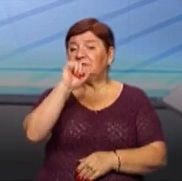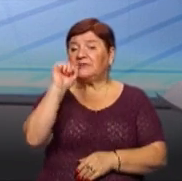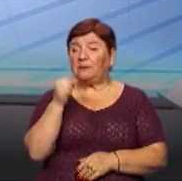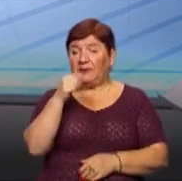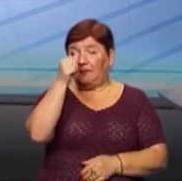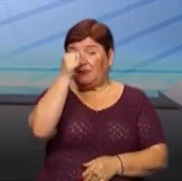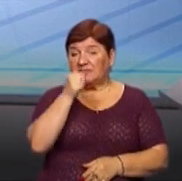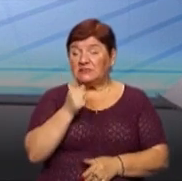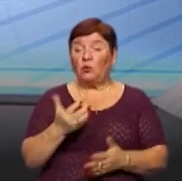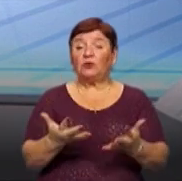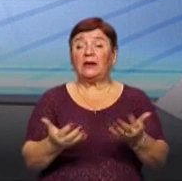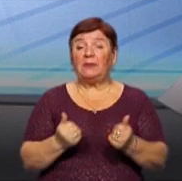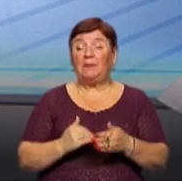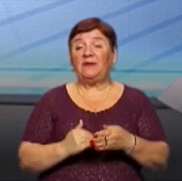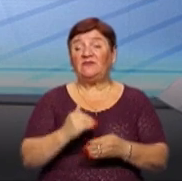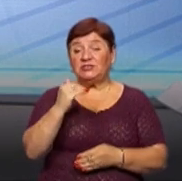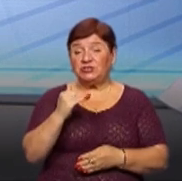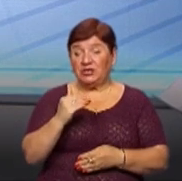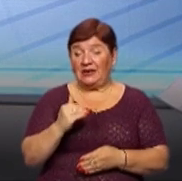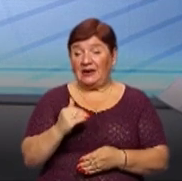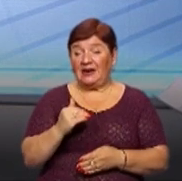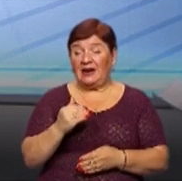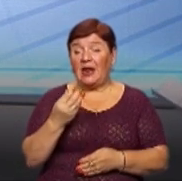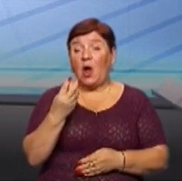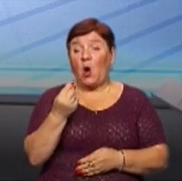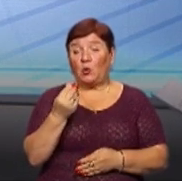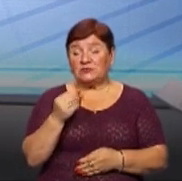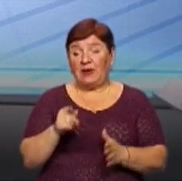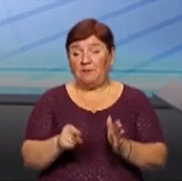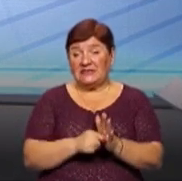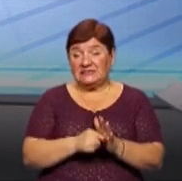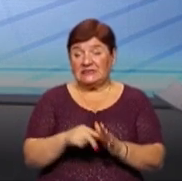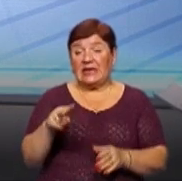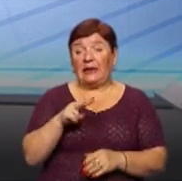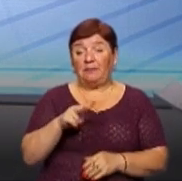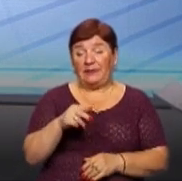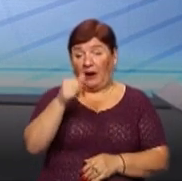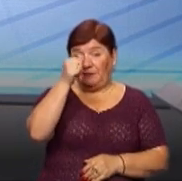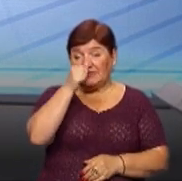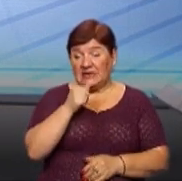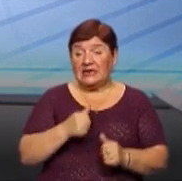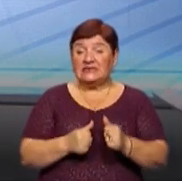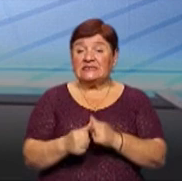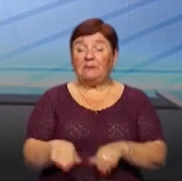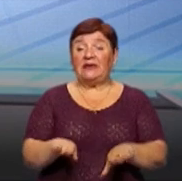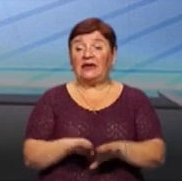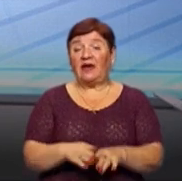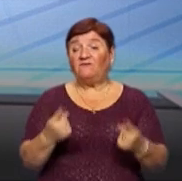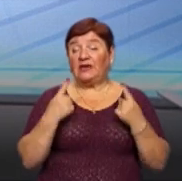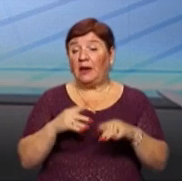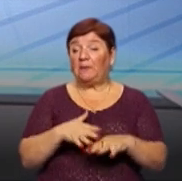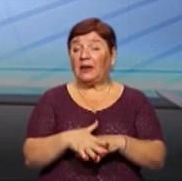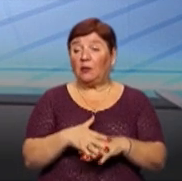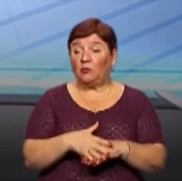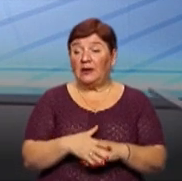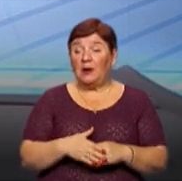всі наші отримувачі мали підвищений розмір пенсії, тим більше з доплатою з липня місяця. Ну, саме такий основний великий перерахунок